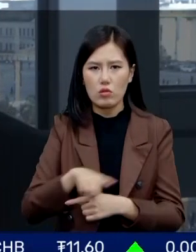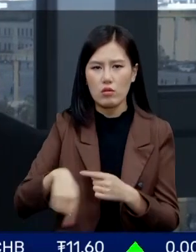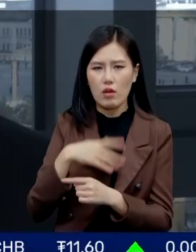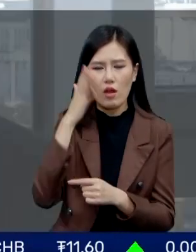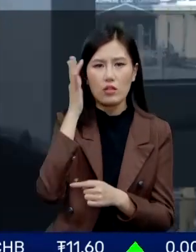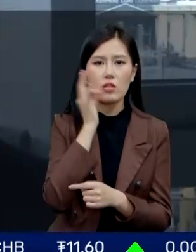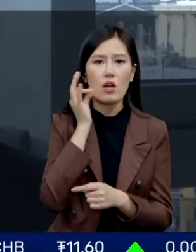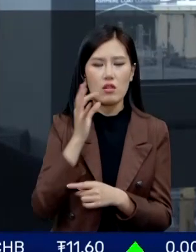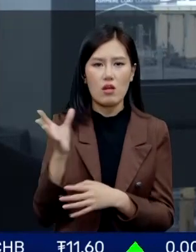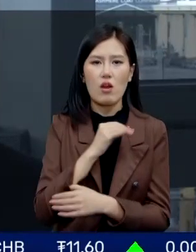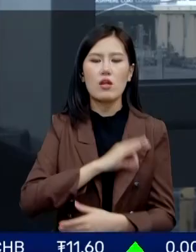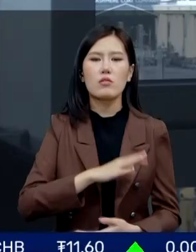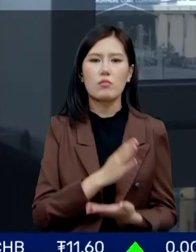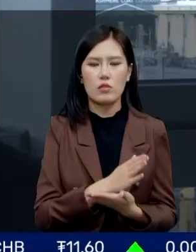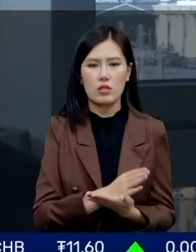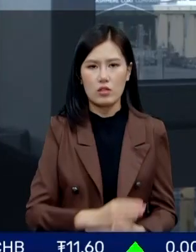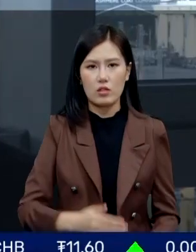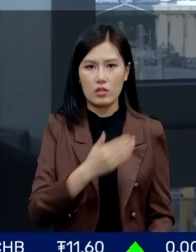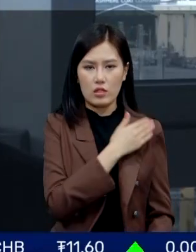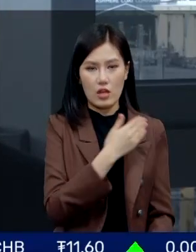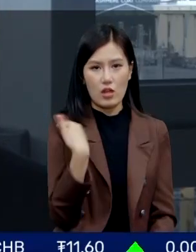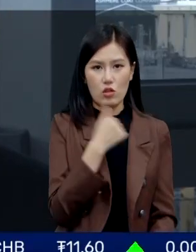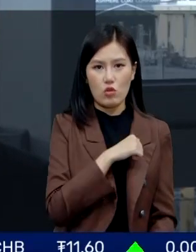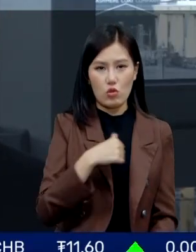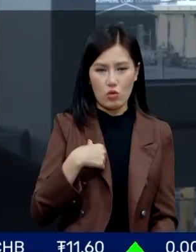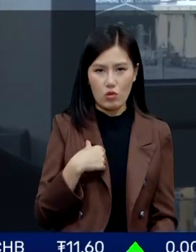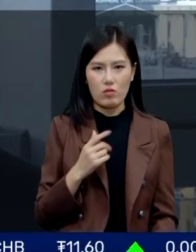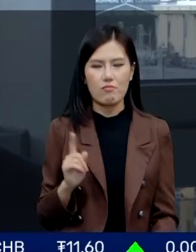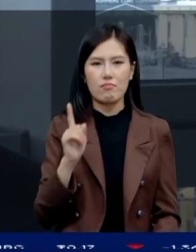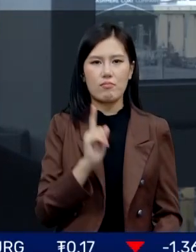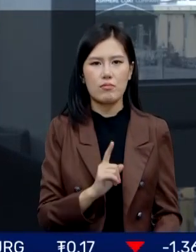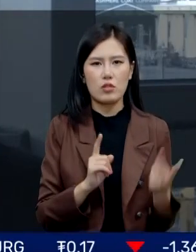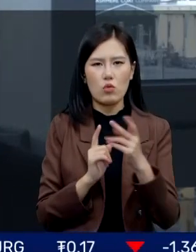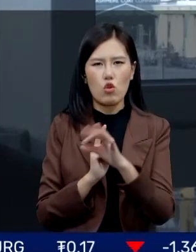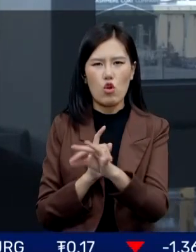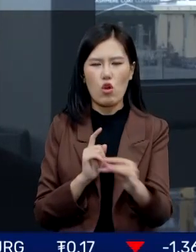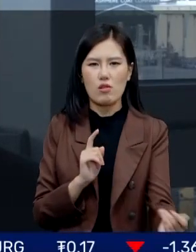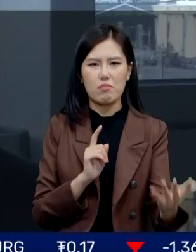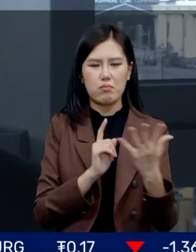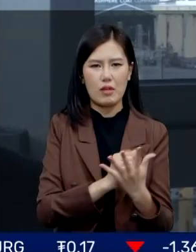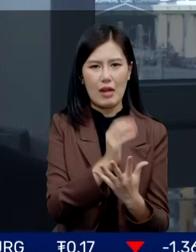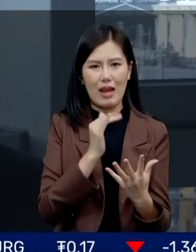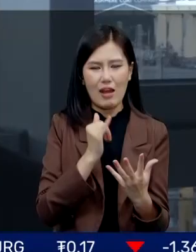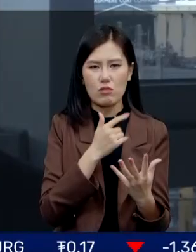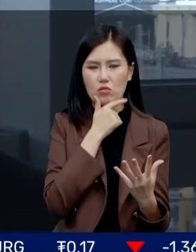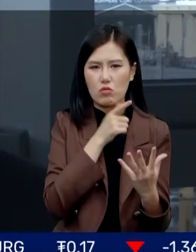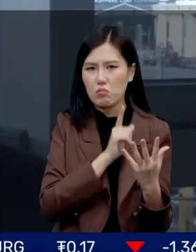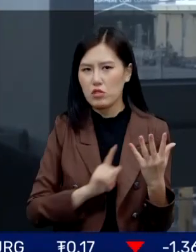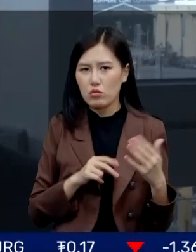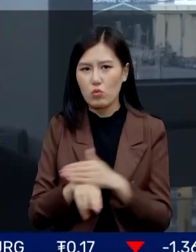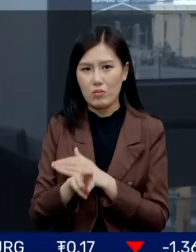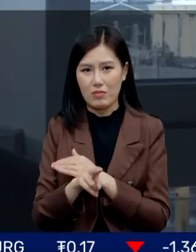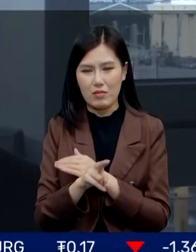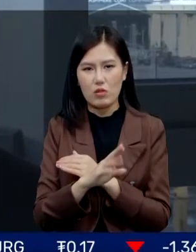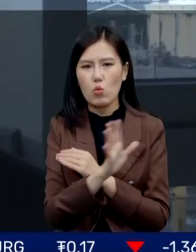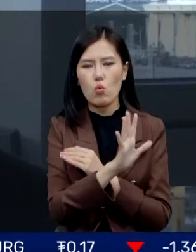бүр цаашлаад байгаа байхгүй. Дараа ингэ хэвлэлийнхний өмнө асуултанд хариулахаас татгалзаа зугатаад байна шүү дээ. Тэгээ тэрийгээ юу гэж тайлбарлаж байгаа гэхээр манай хэвлийн албаар дамжуулж мэдээ